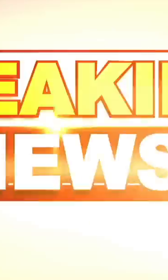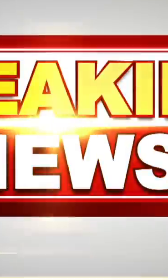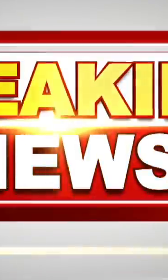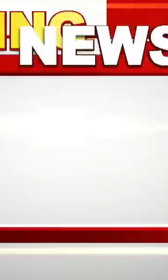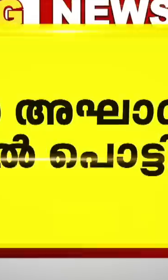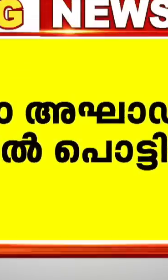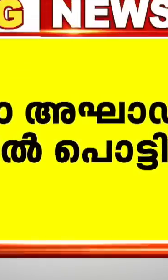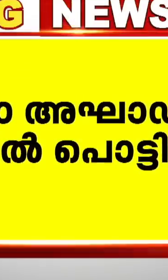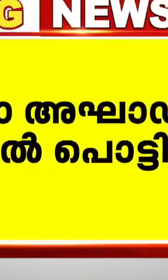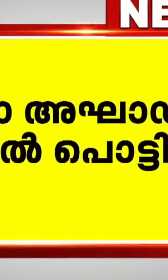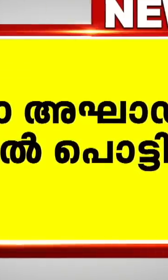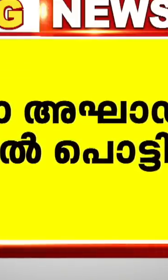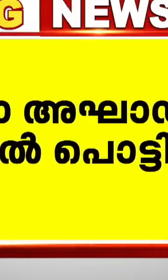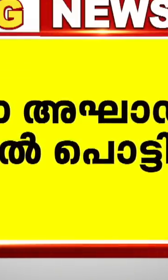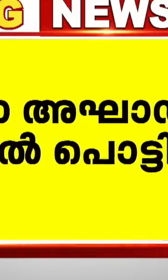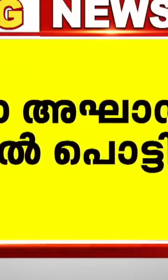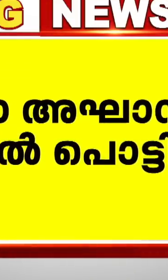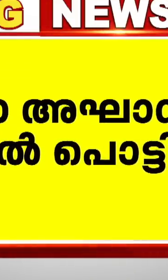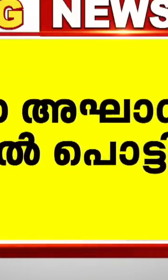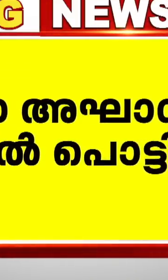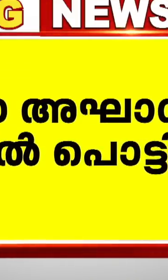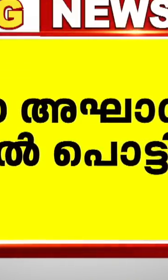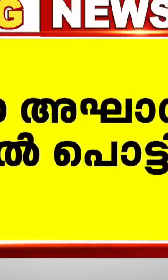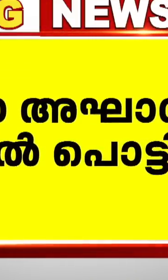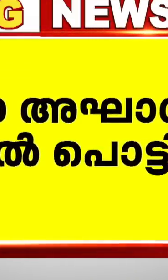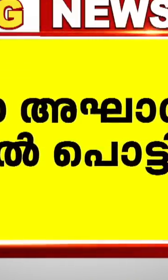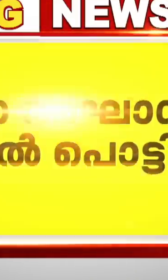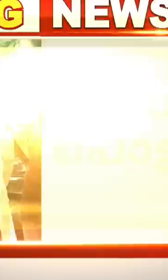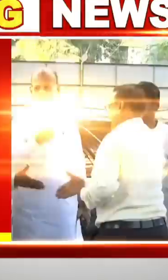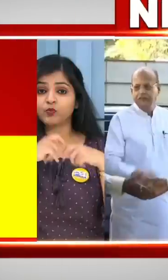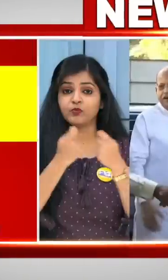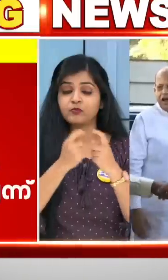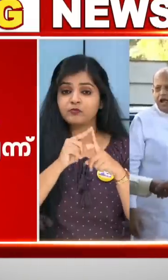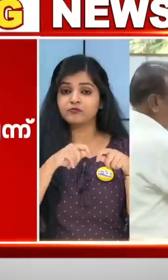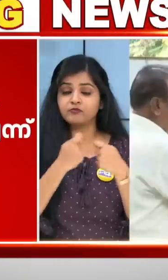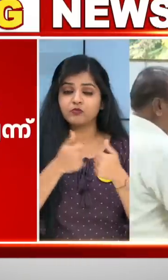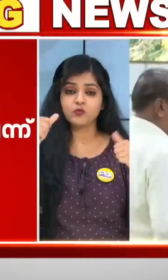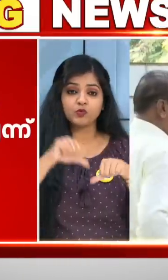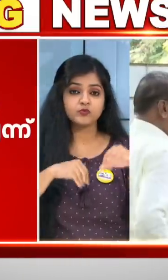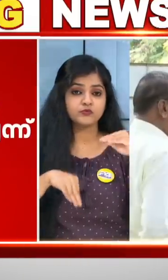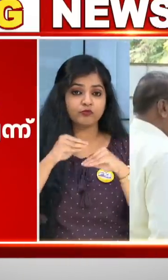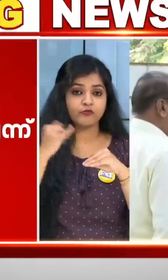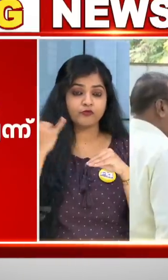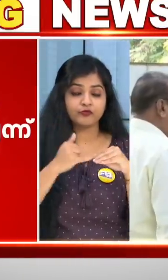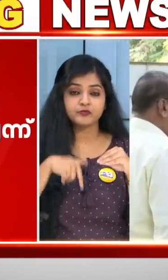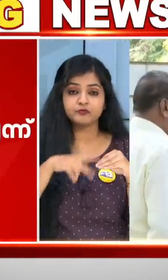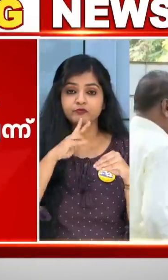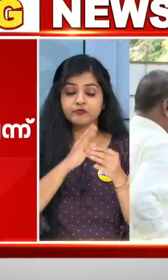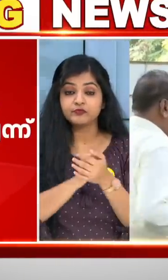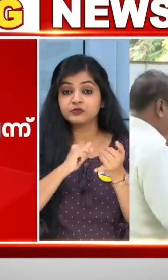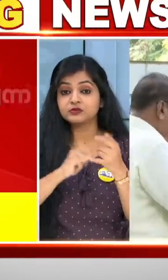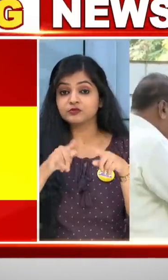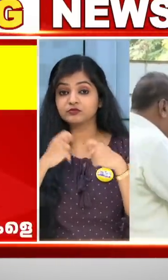ഇത്രയധികം സീറ്റുകൾ ശിവസേനയ്ക്ക് നൽകിയാൽ അത് കോൺഗ്രസ് പാർട്ടിയെ തന്നെ നശിപ്പിക്കുന്ന സാഹചര്യത്തിൽ കൊണ്ടുചെന്നെത്തിക്കുമെന്നാണ്. ശിവസേന നേതാക്കളും അതേ നാണയത്തിൽ തന്നെ